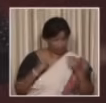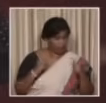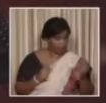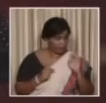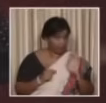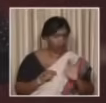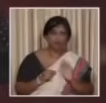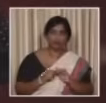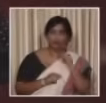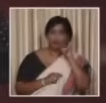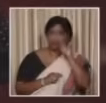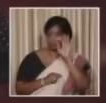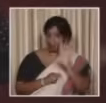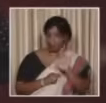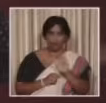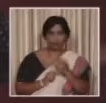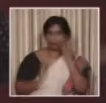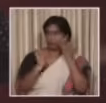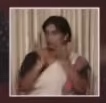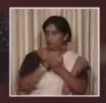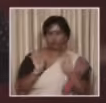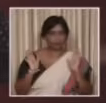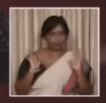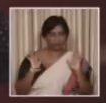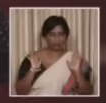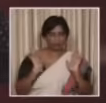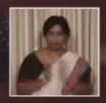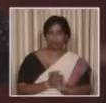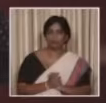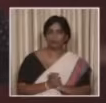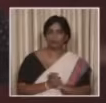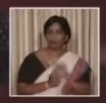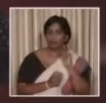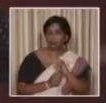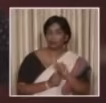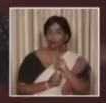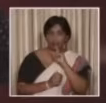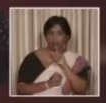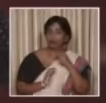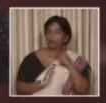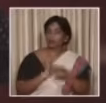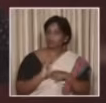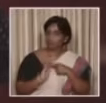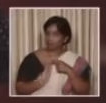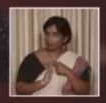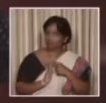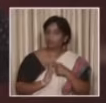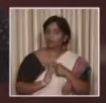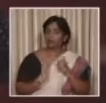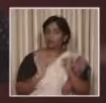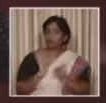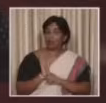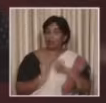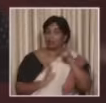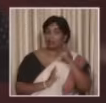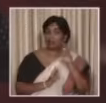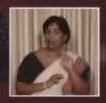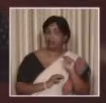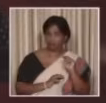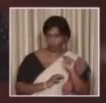වෙනුවෙන්වත් ඔබතුමා වෙනුවෙන්වත් ඉදිරිපත් කරන එකක් නෙවෙයි. මේක ඉදිරිපත් කරන්නේ මේ රටේ ලක්ෂ